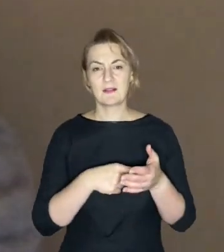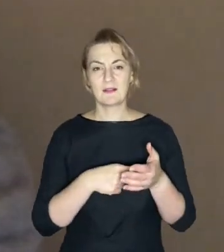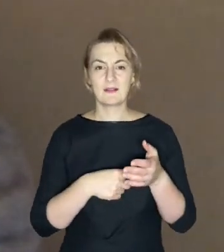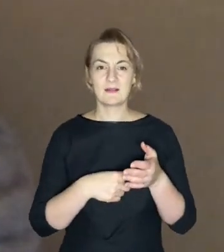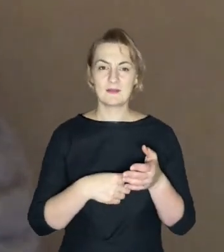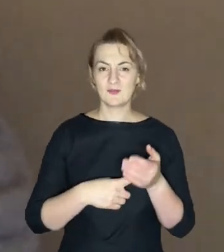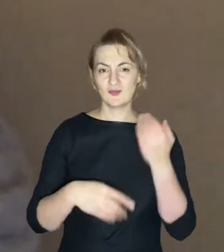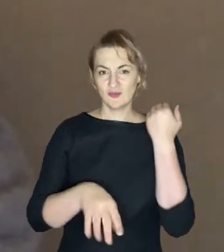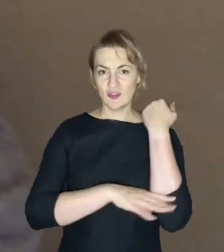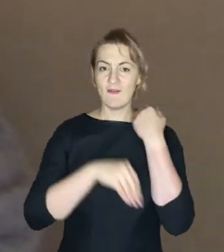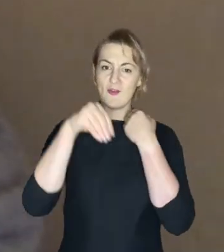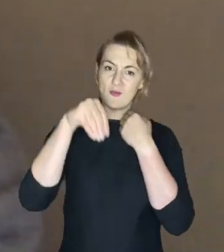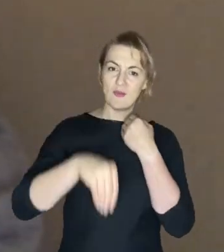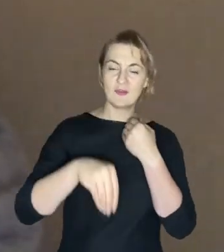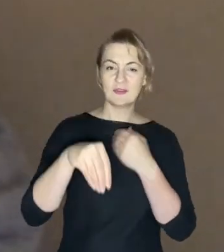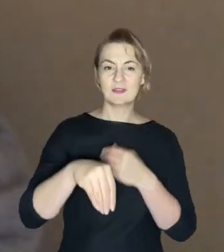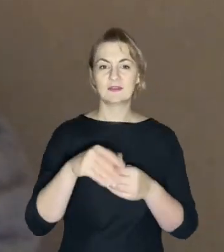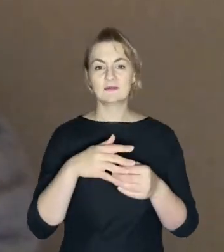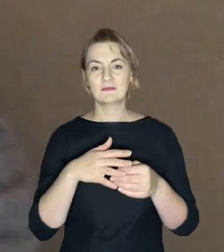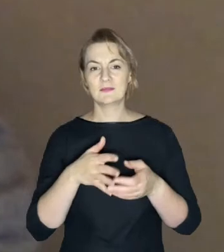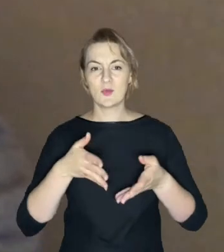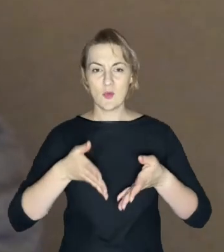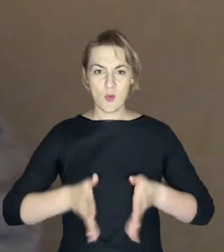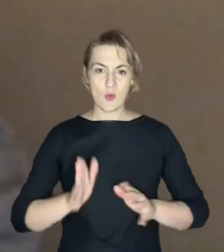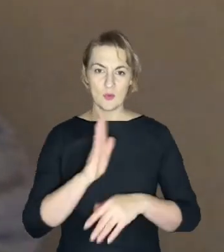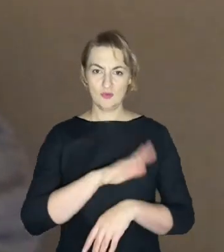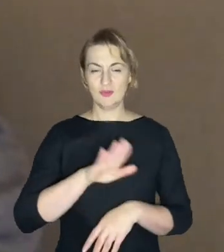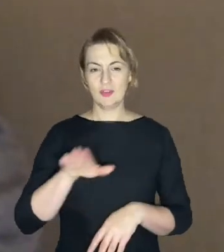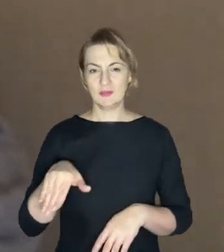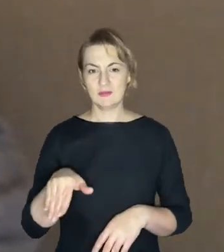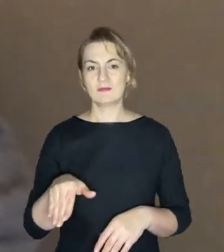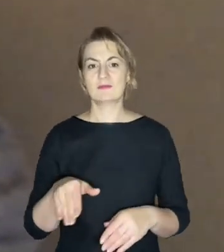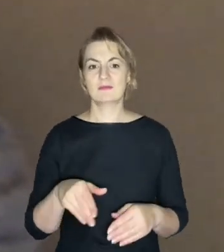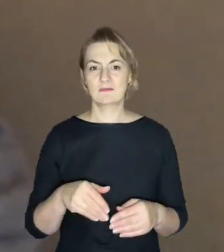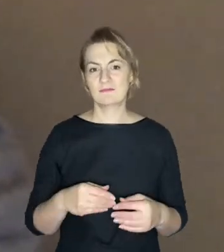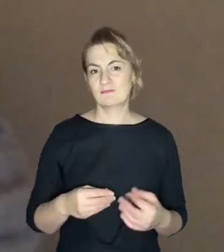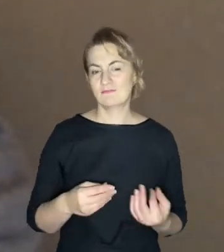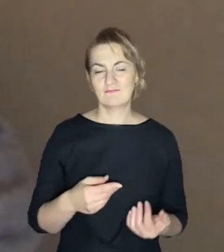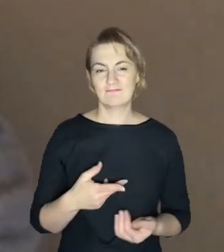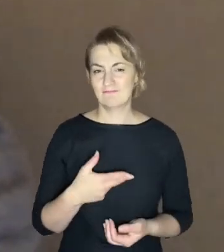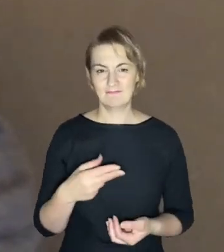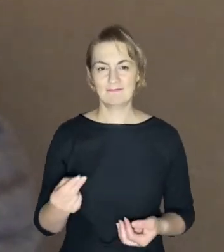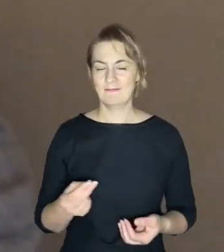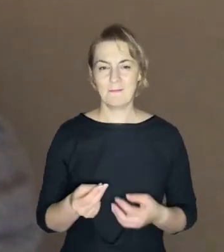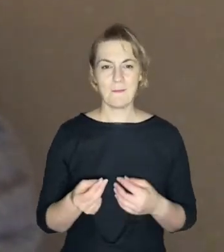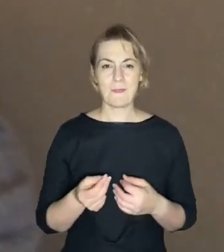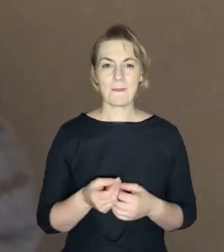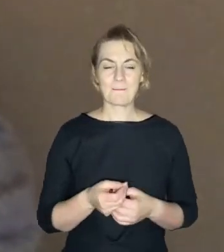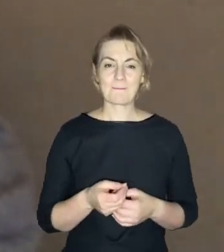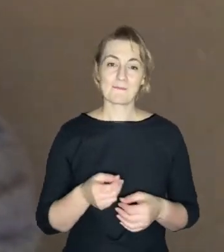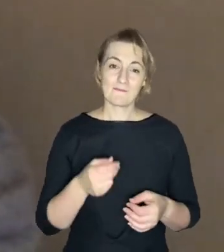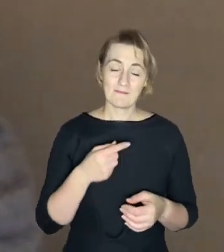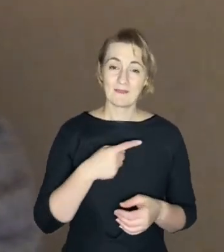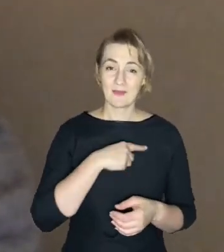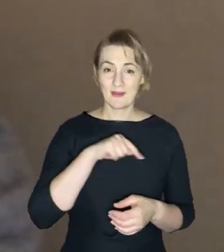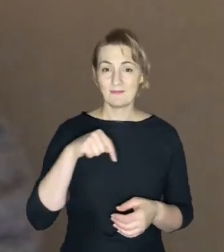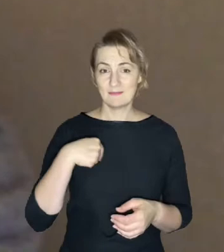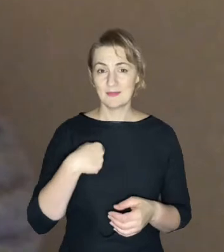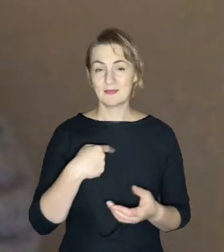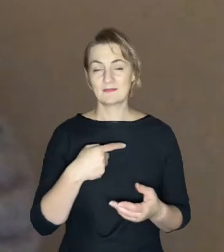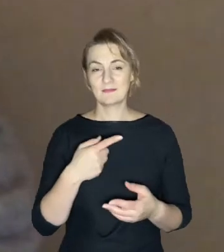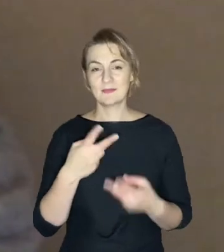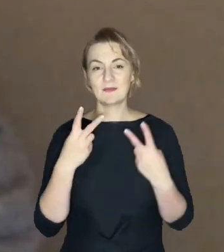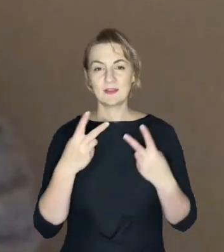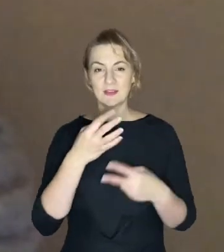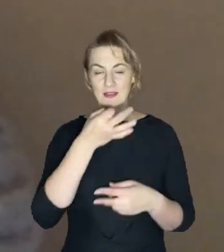dzieci i przyczynić się do wzrostu PKB, tylko po to, żeby odpowiedzieć sobie na